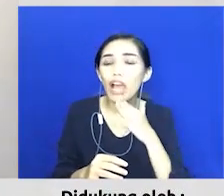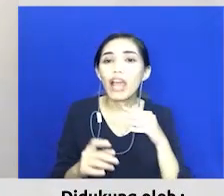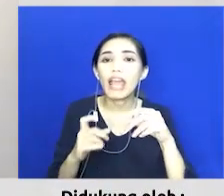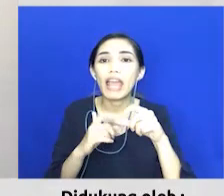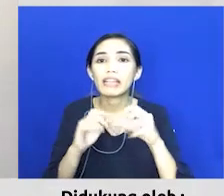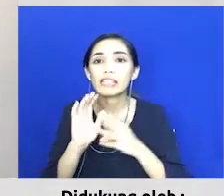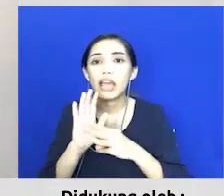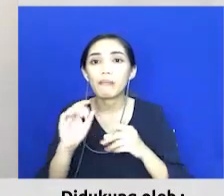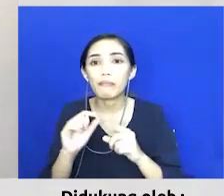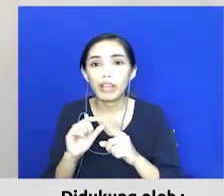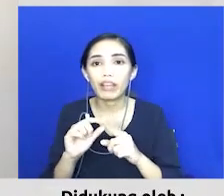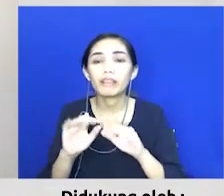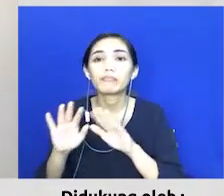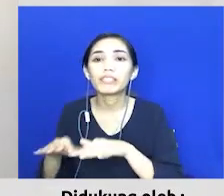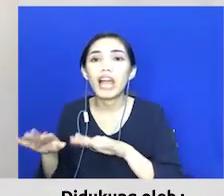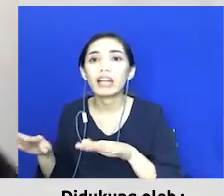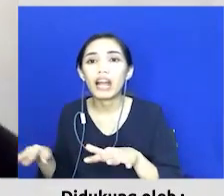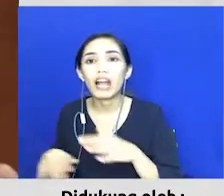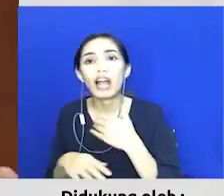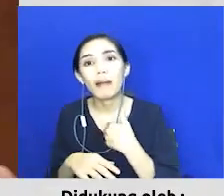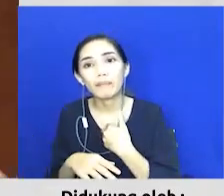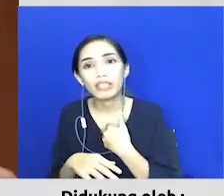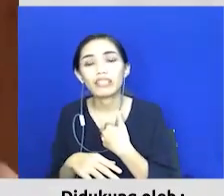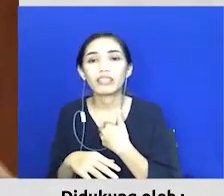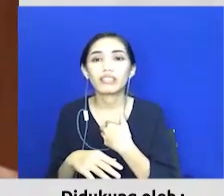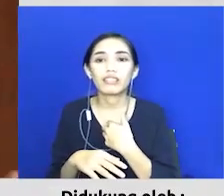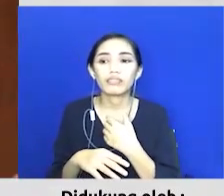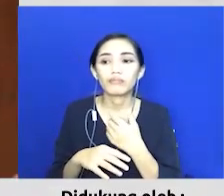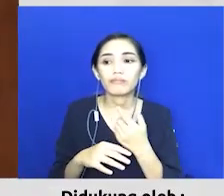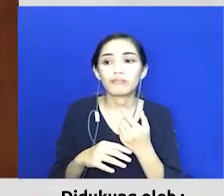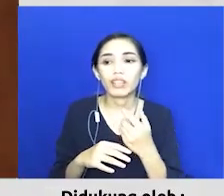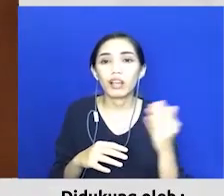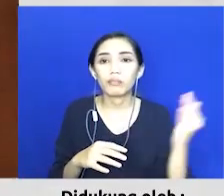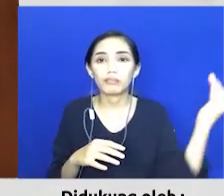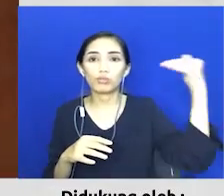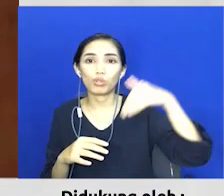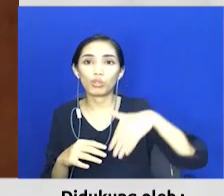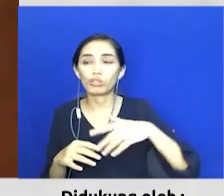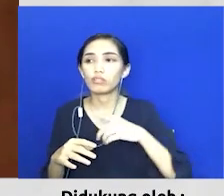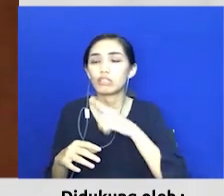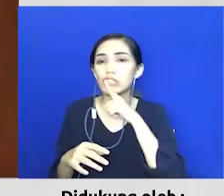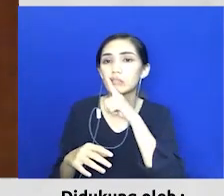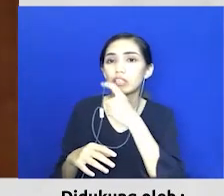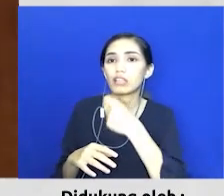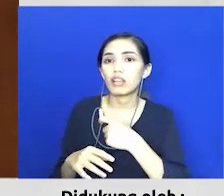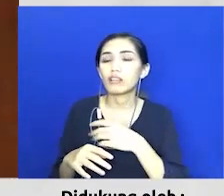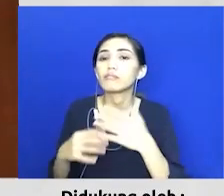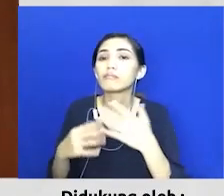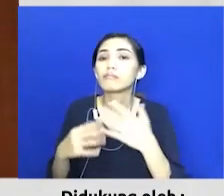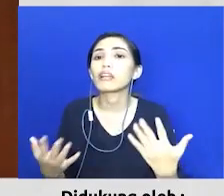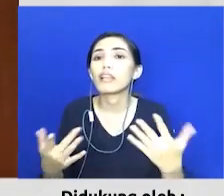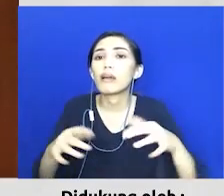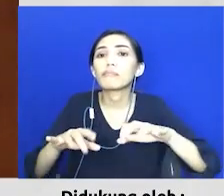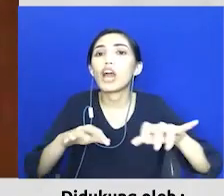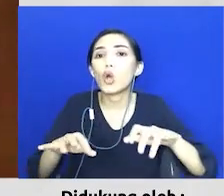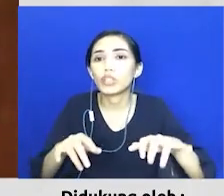Usmar masih muda ya, di SMP itu, di rumah menjaga kami, Maka ketika orang tua saya pulang nonton, apa